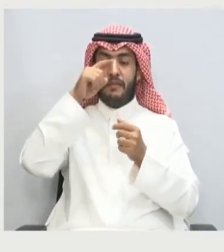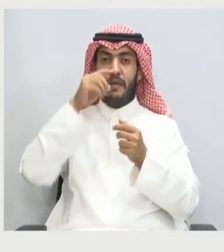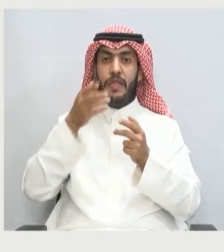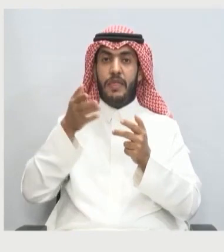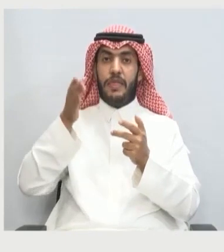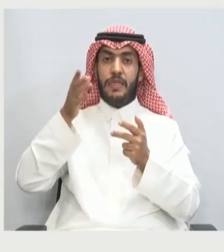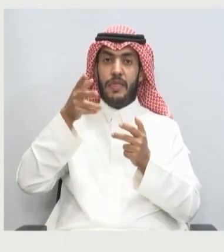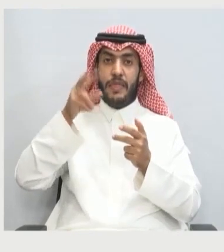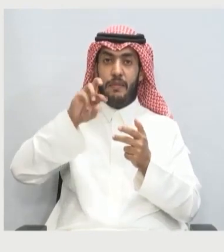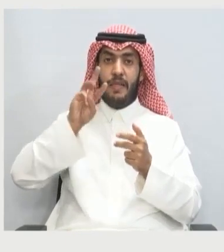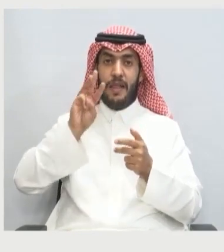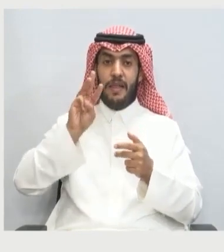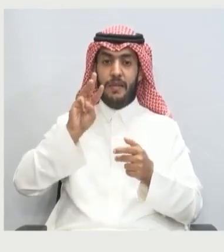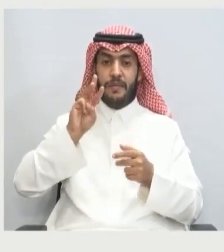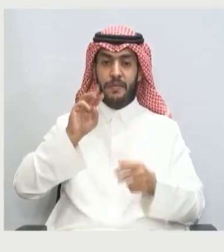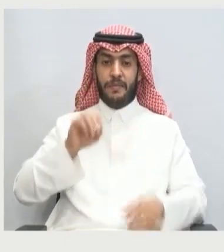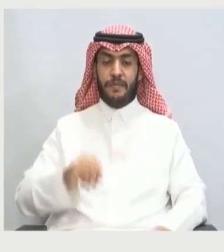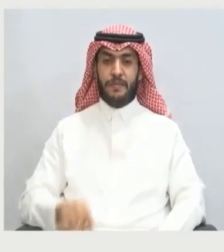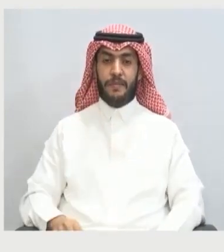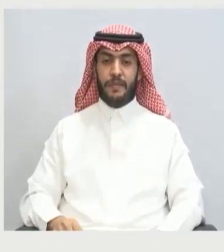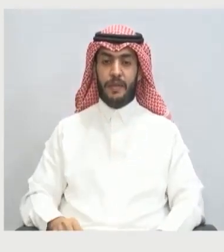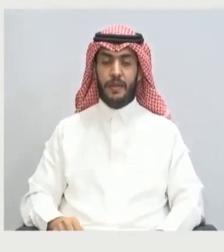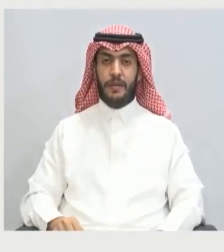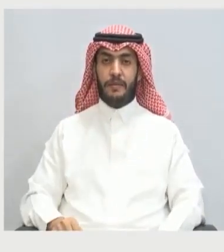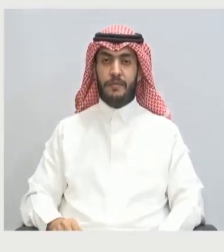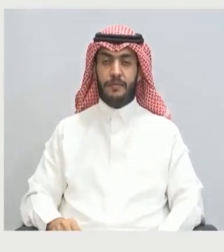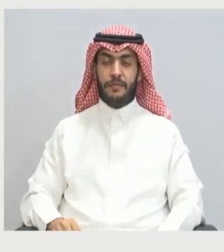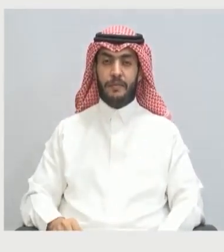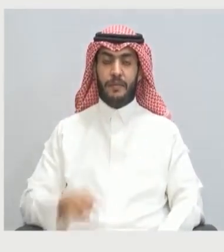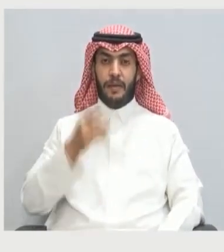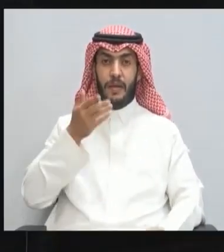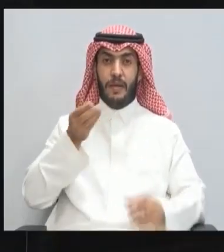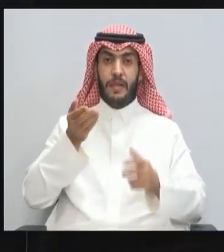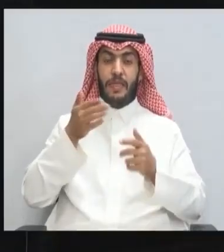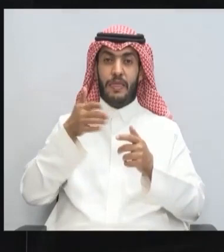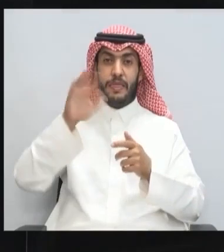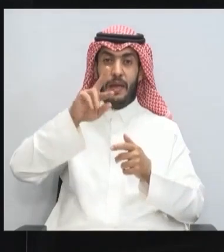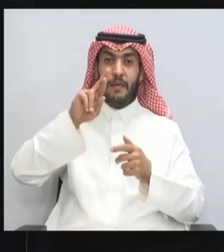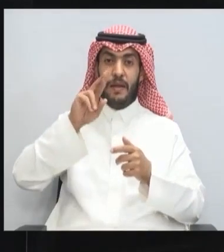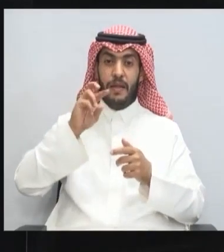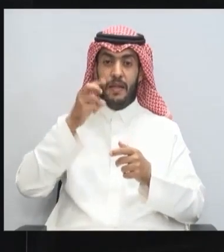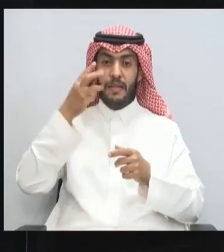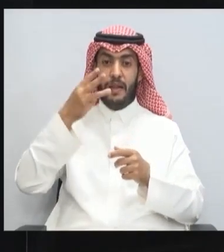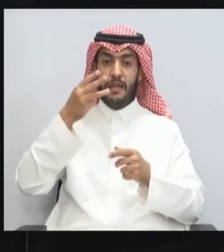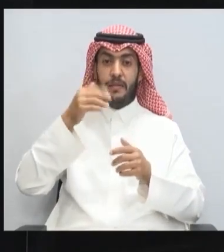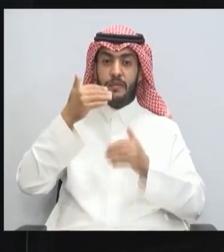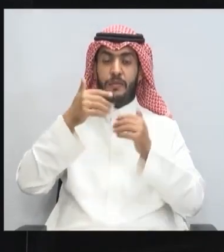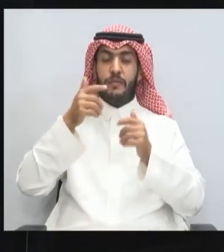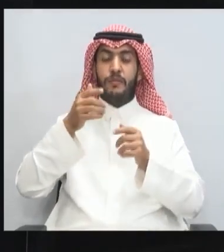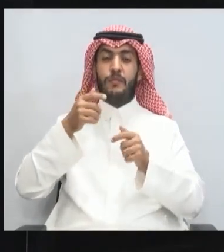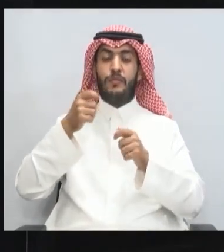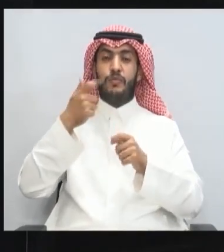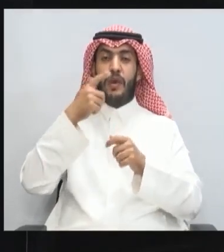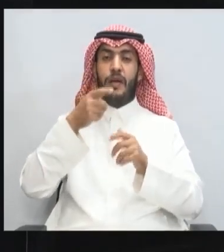ثلاثه اضعاف ثلاثه اضعاف اذا بما انها تضاعف ثلاثه اضعاف اذا السرعه كذلك ستتضاعف